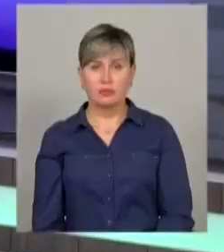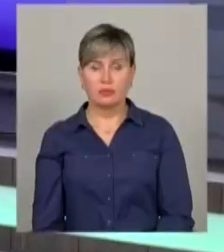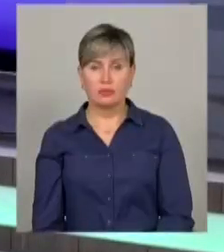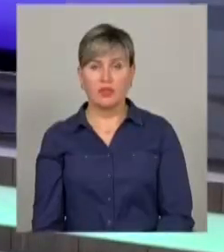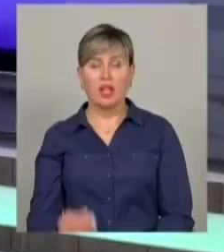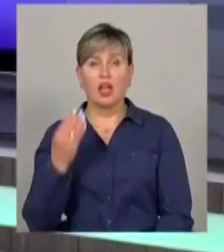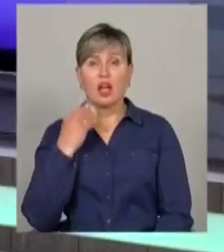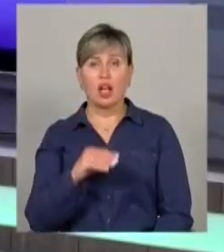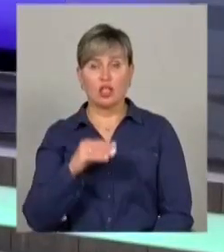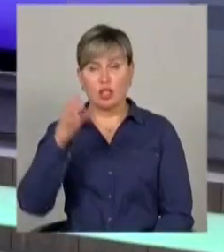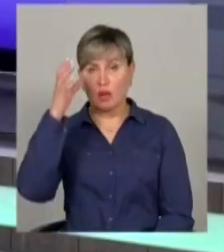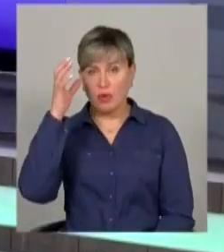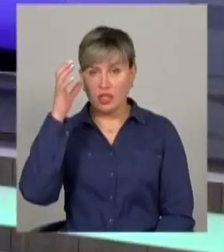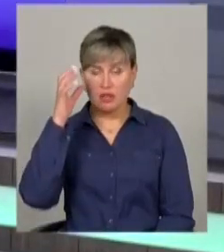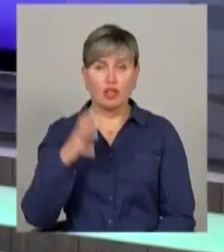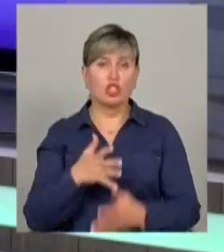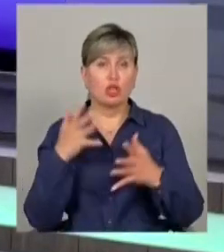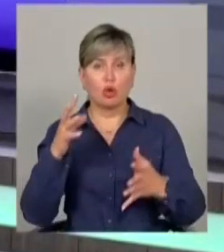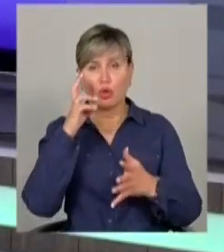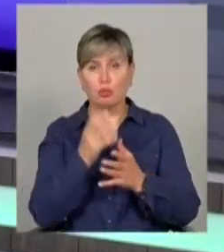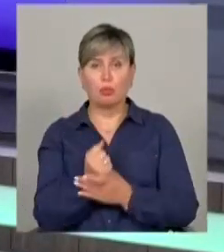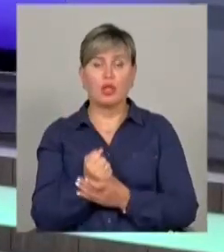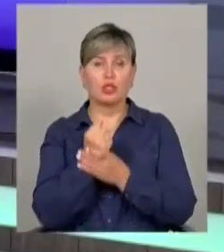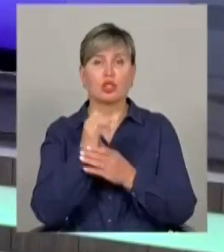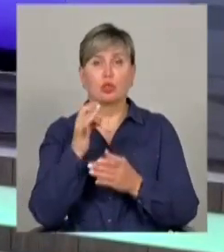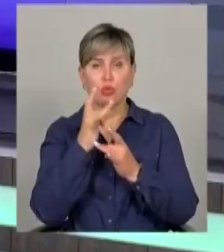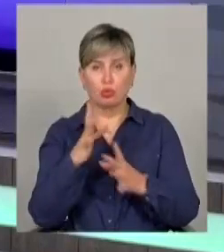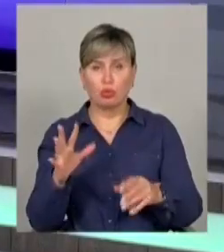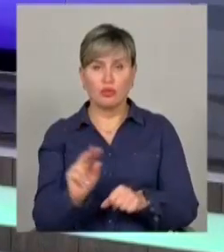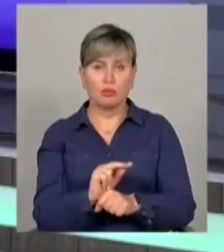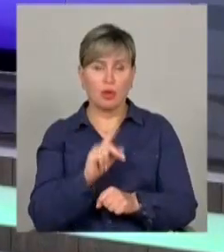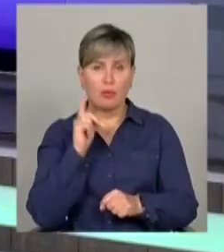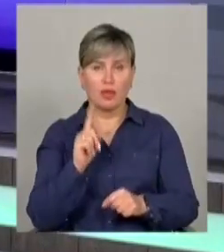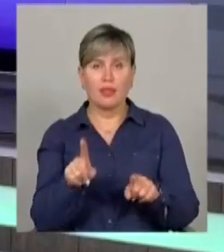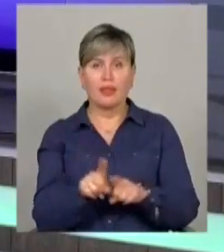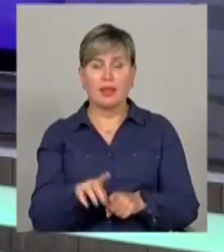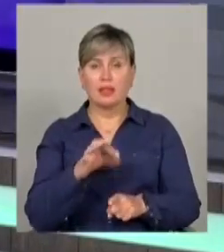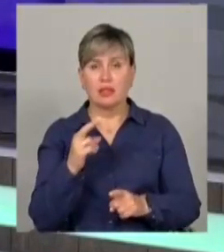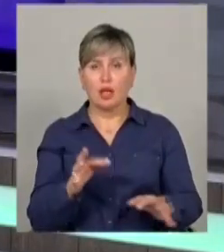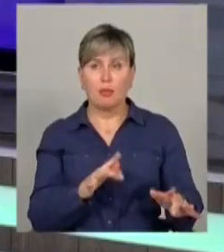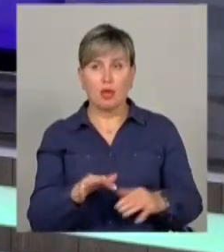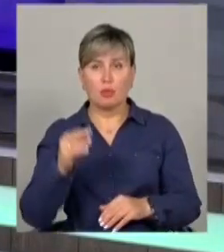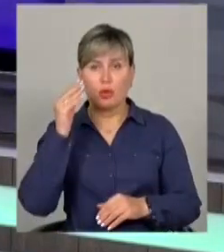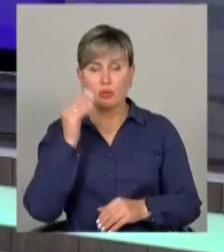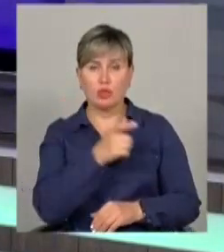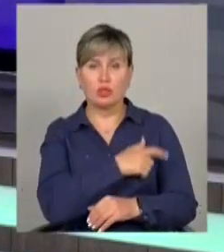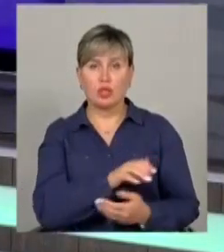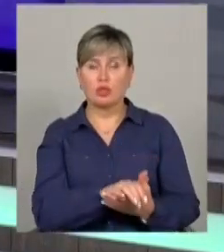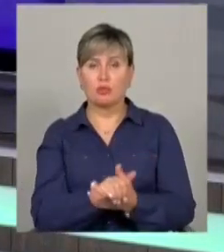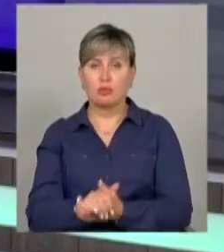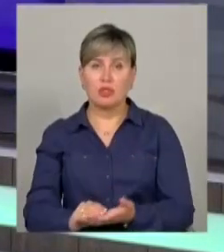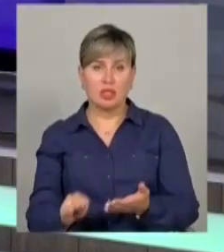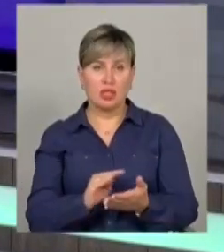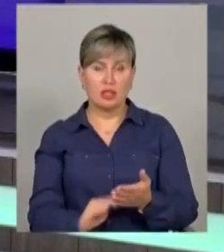качественное образование широкое господдержка и культурное воспитание молодежи такие социальные меры по мнению членов союза писателей